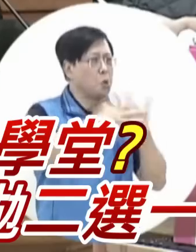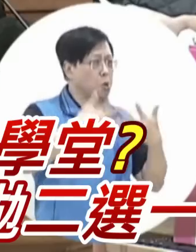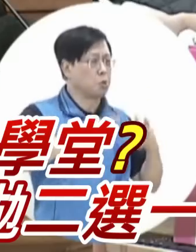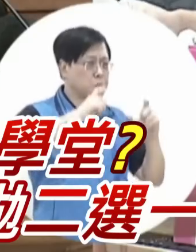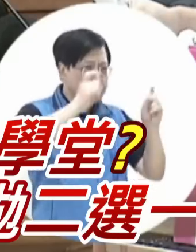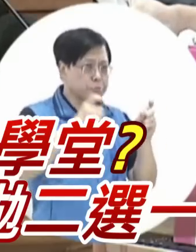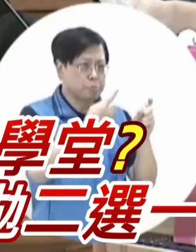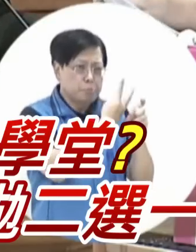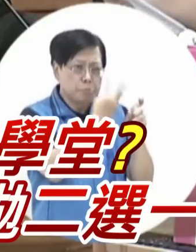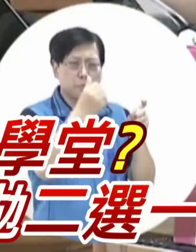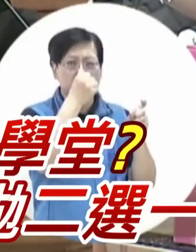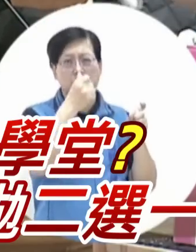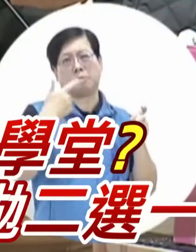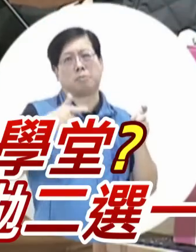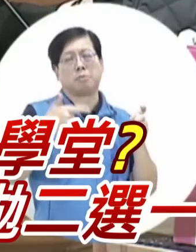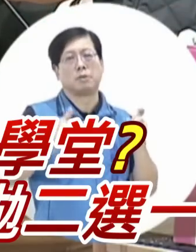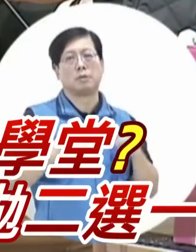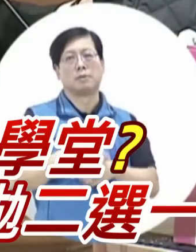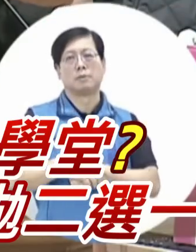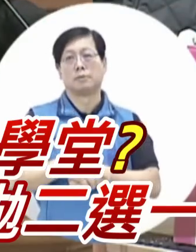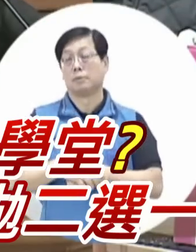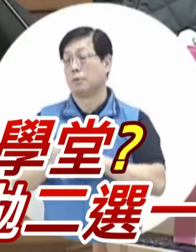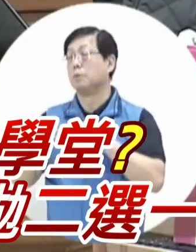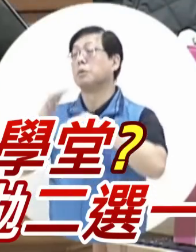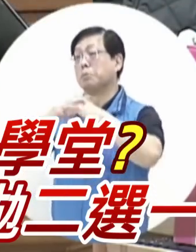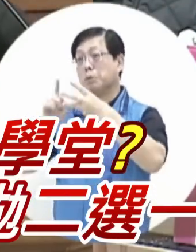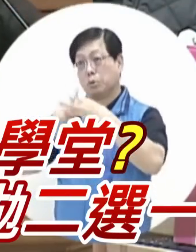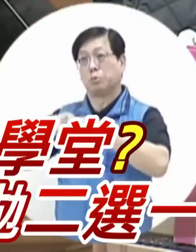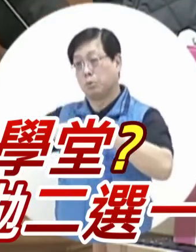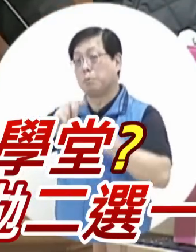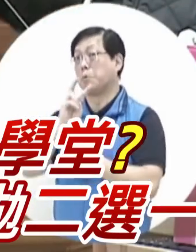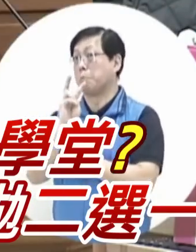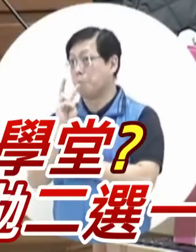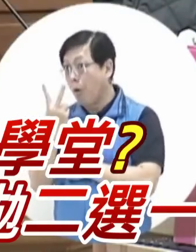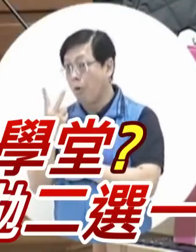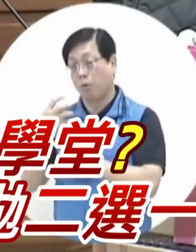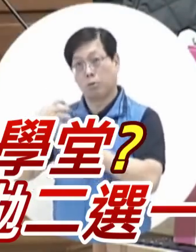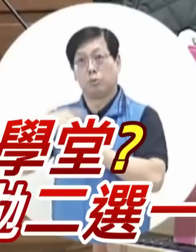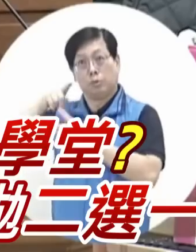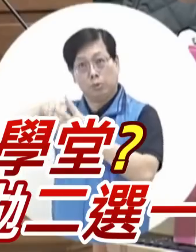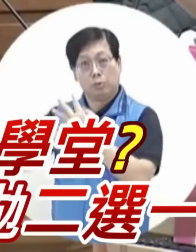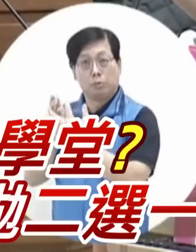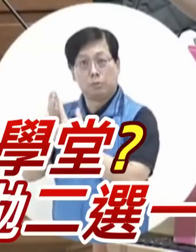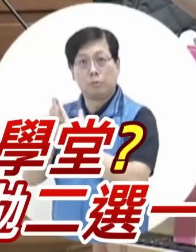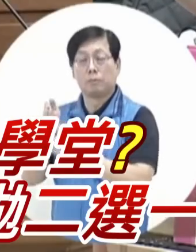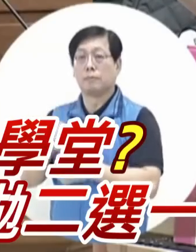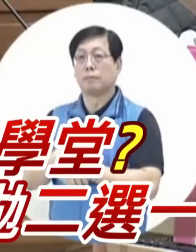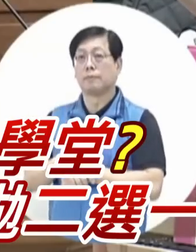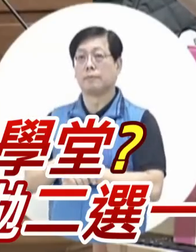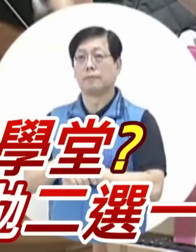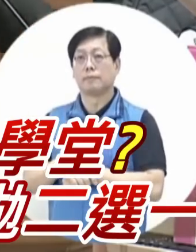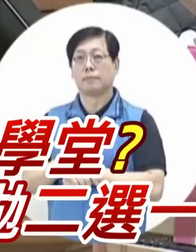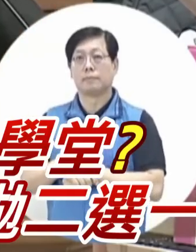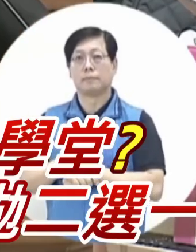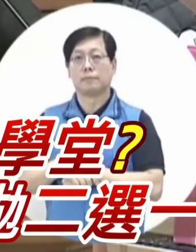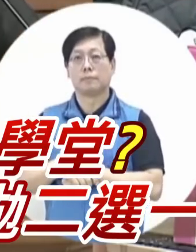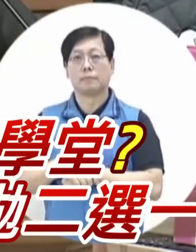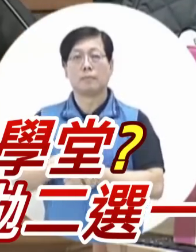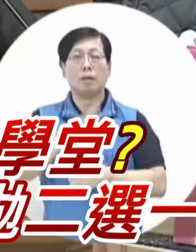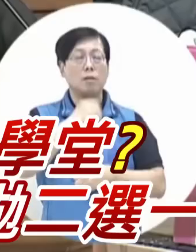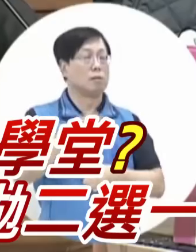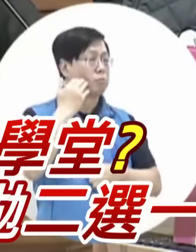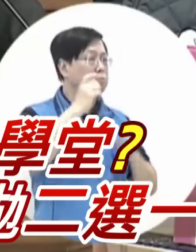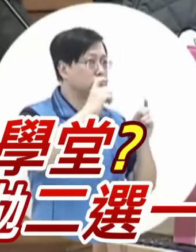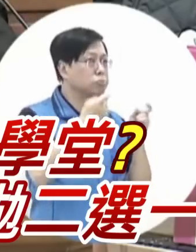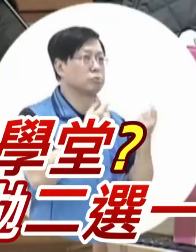个国家而已啊。 我举例民主同盟或者是军事侵略同盟。 那你挂一个号，问美日英韩，难道我们只有这几